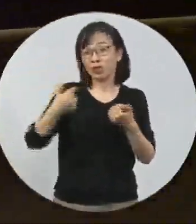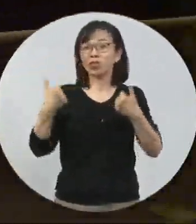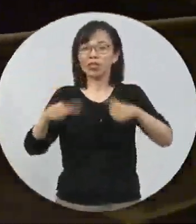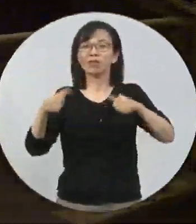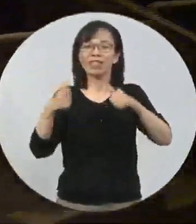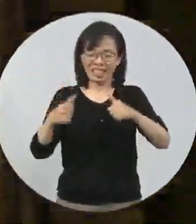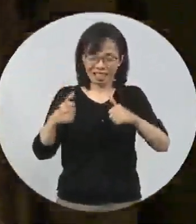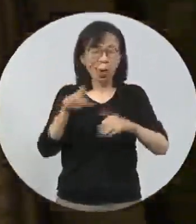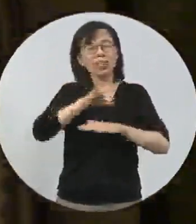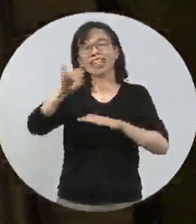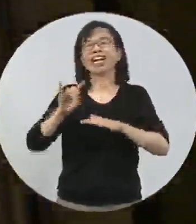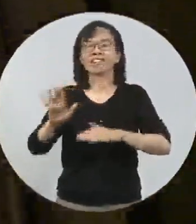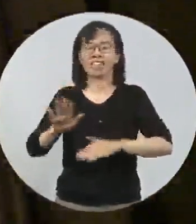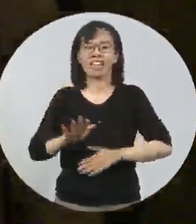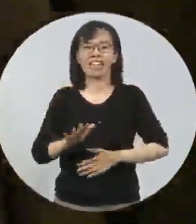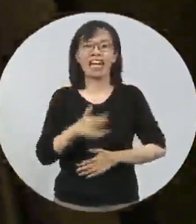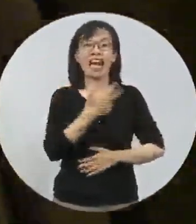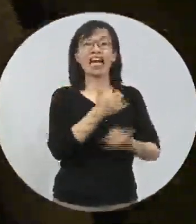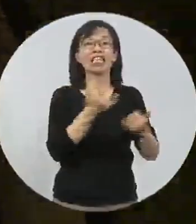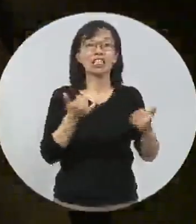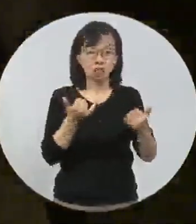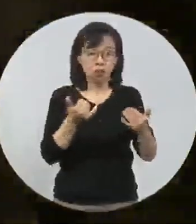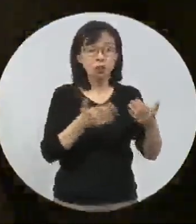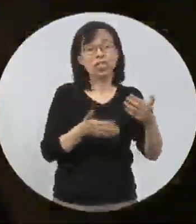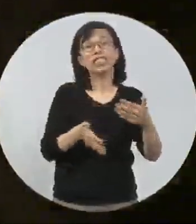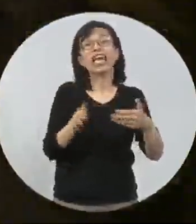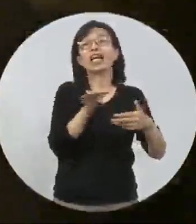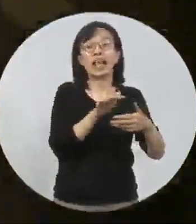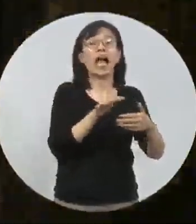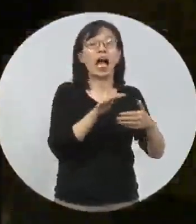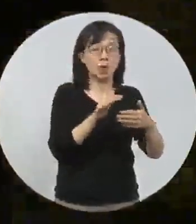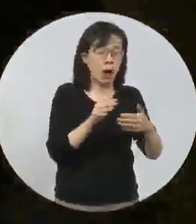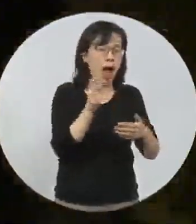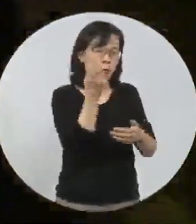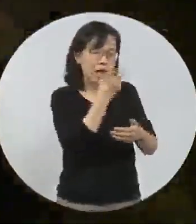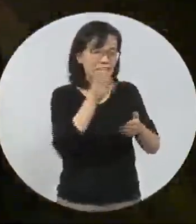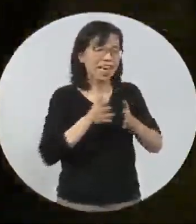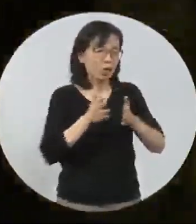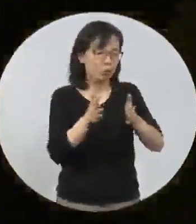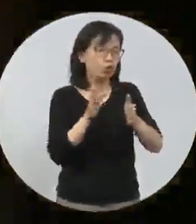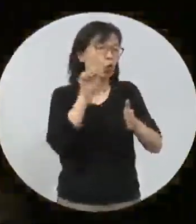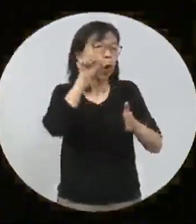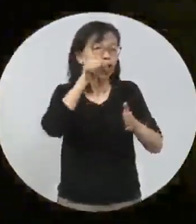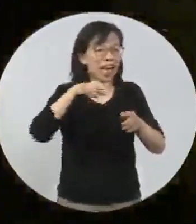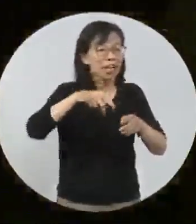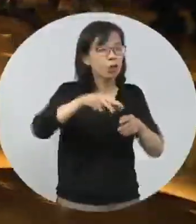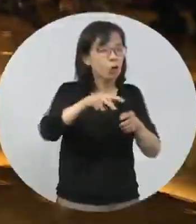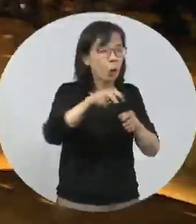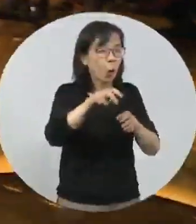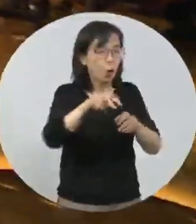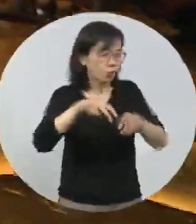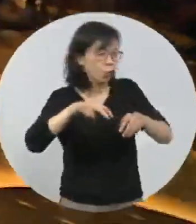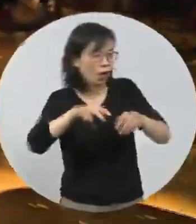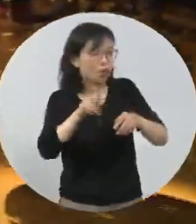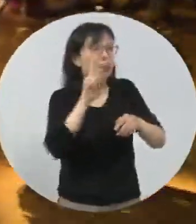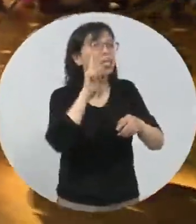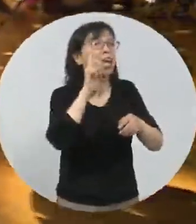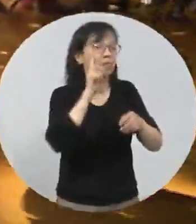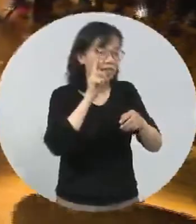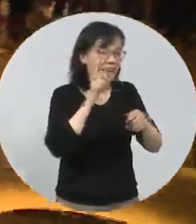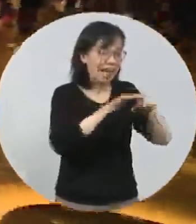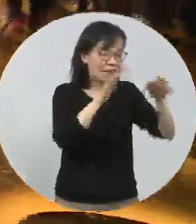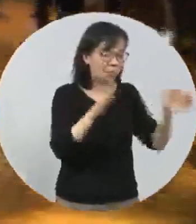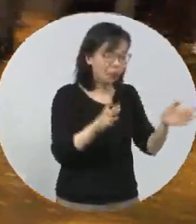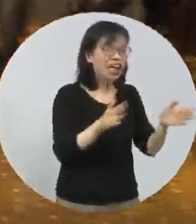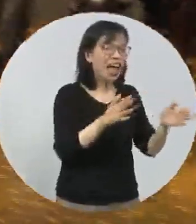ております。 市民シアターでは点検通路のキャットウォークを歩いたり、舞台で扱う照明を間近